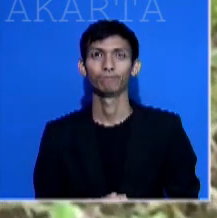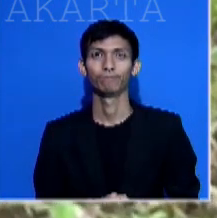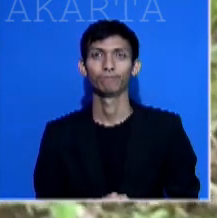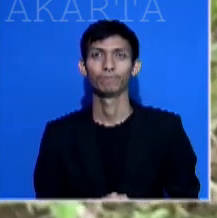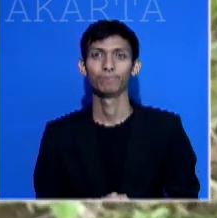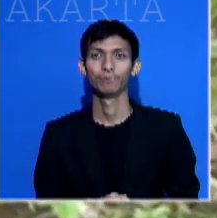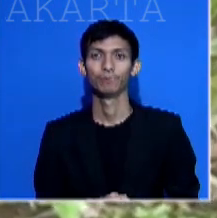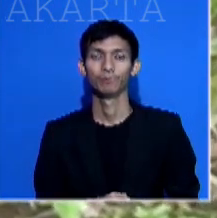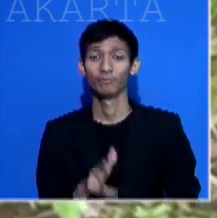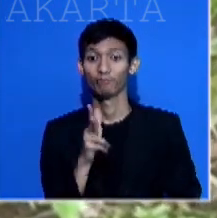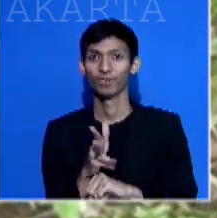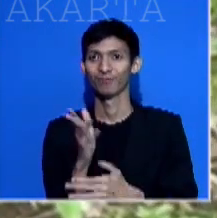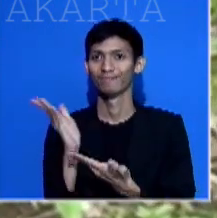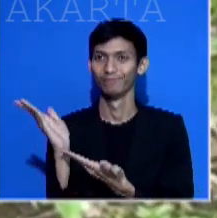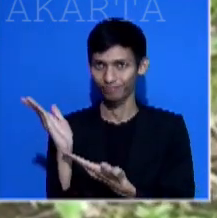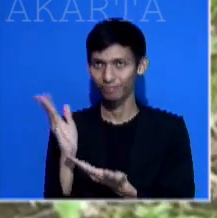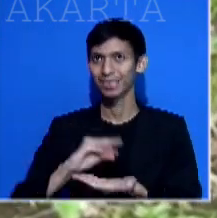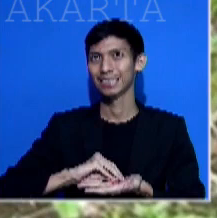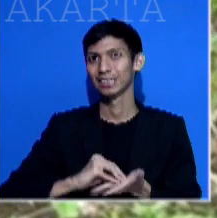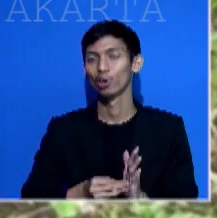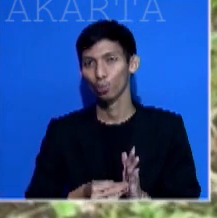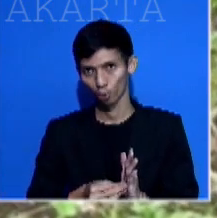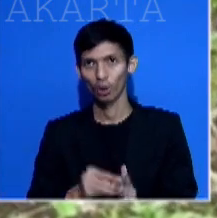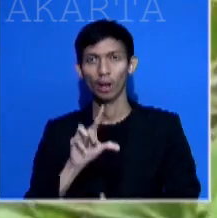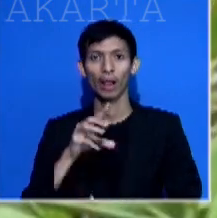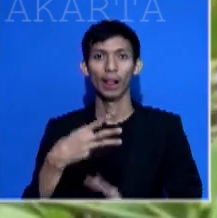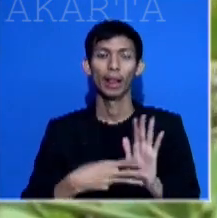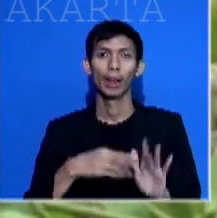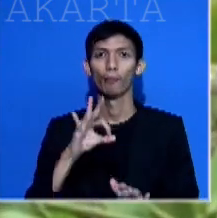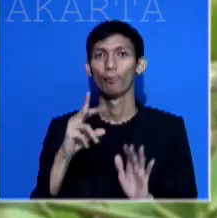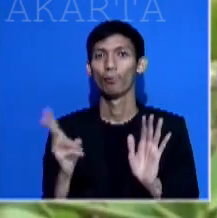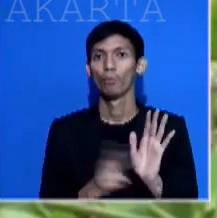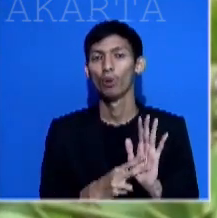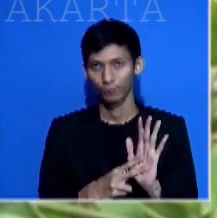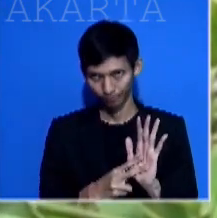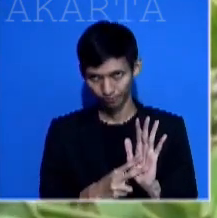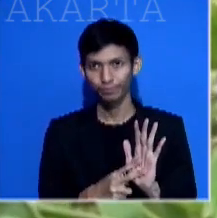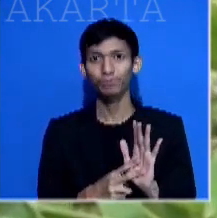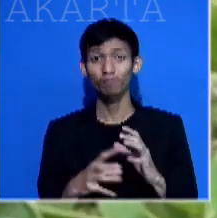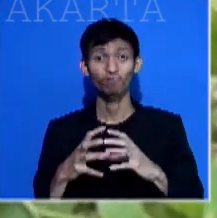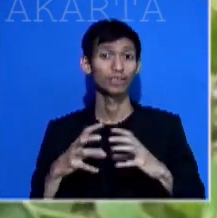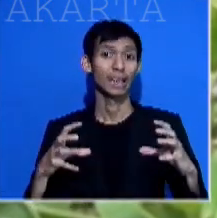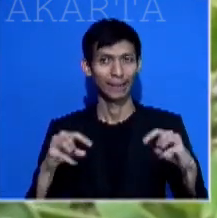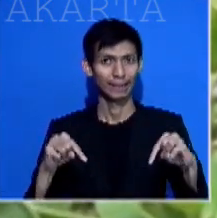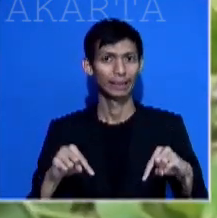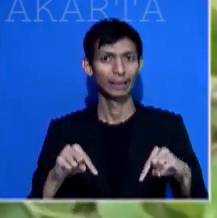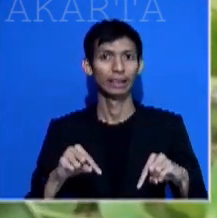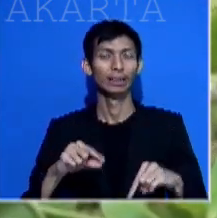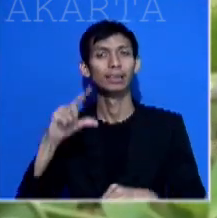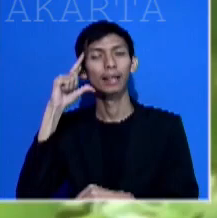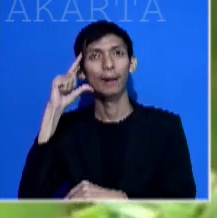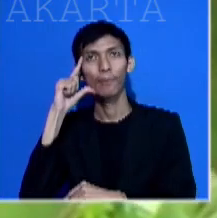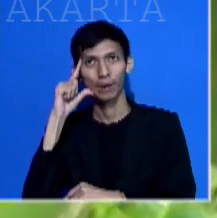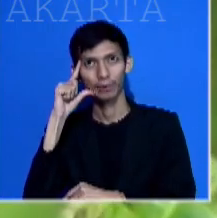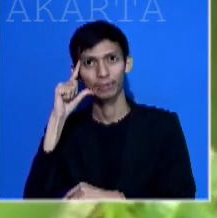Kados mekaten menika kebon limon super gadhanipun darsono warga Kemiri Purwobinangun Pakem Sleman Ngayogyakarta.